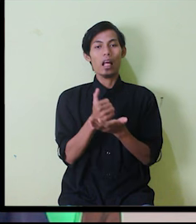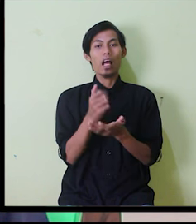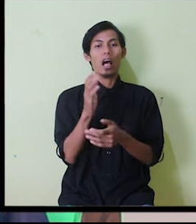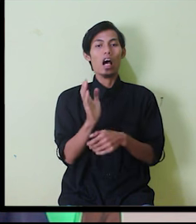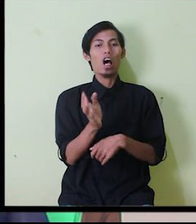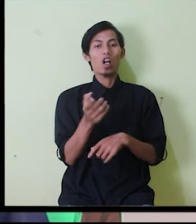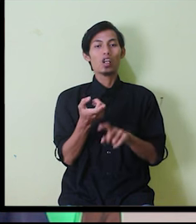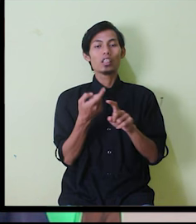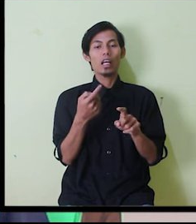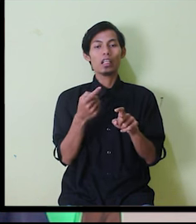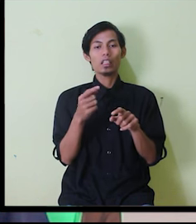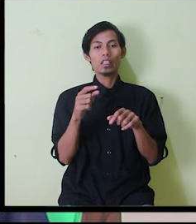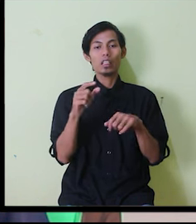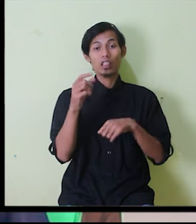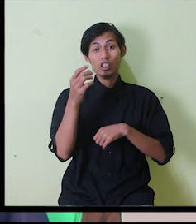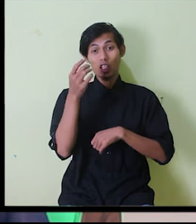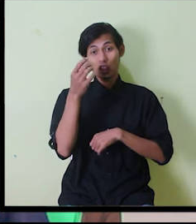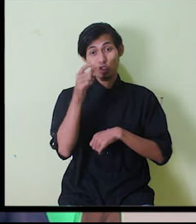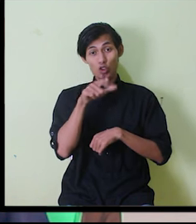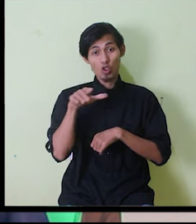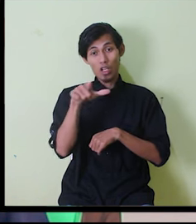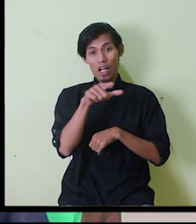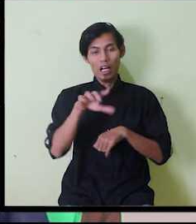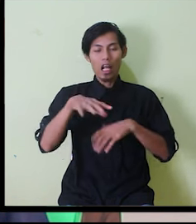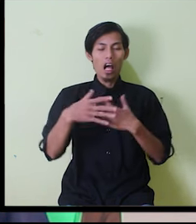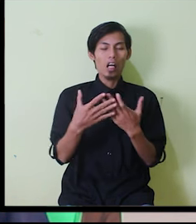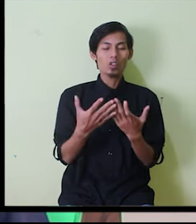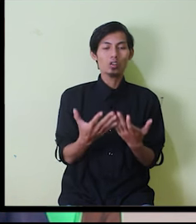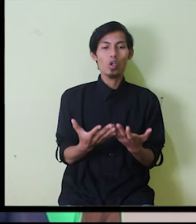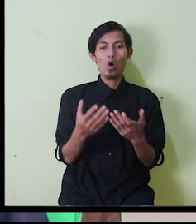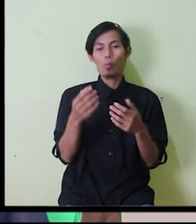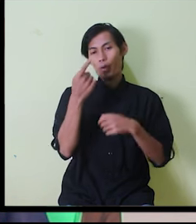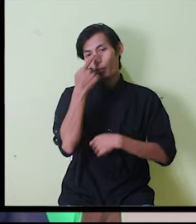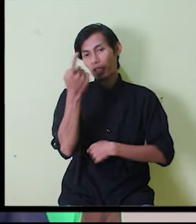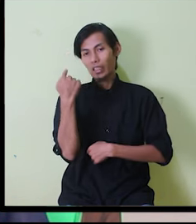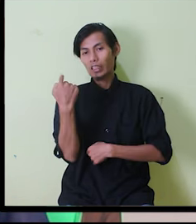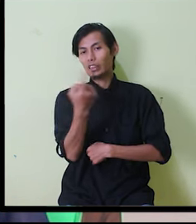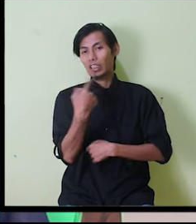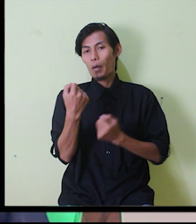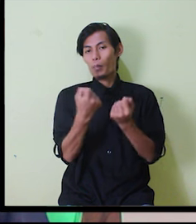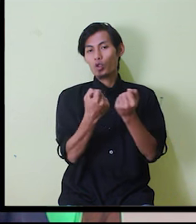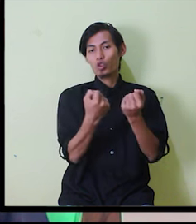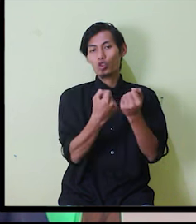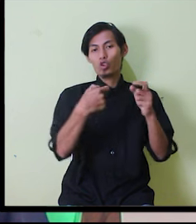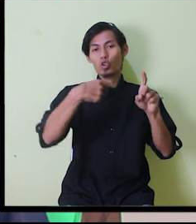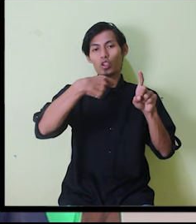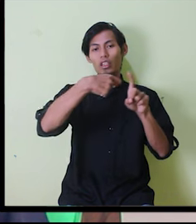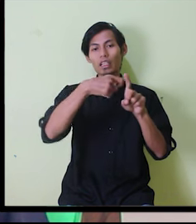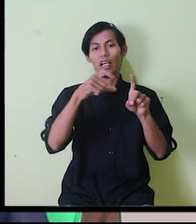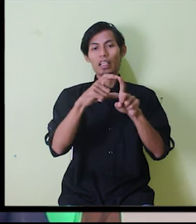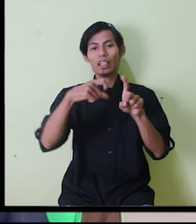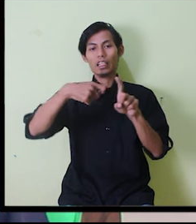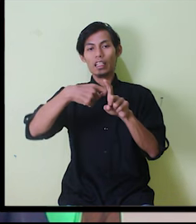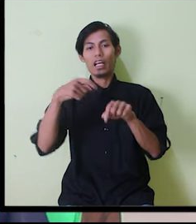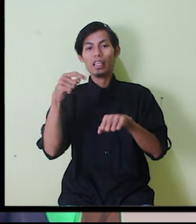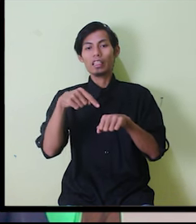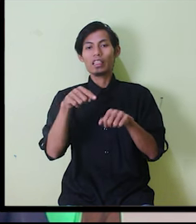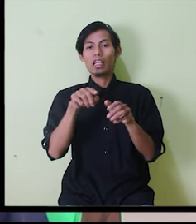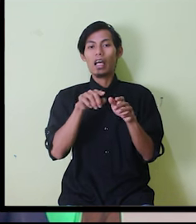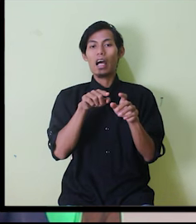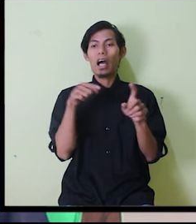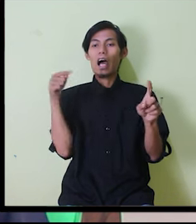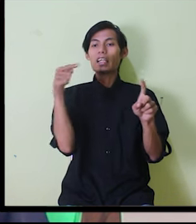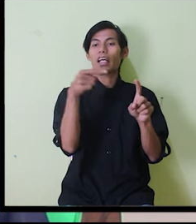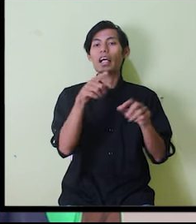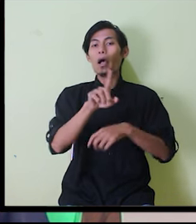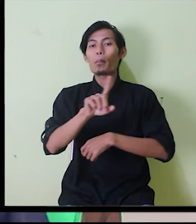dari kelurahan itu atau dari pemerintah kita men-support KDK Ini arahnya ke mana ya